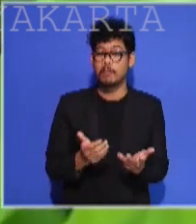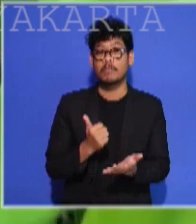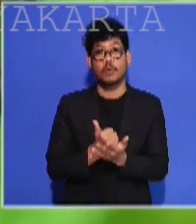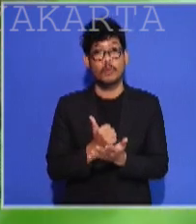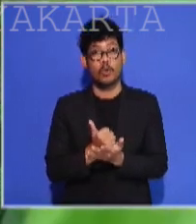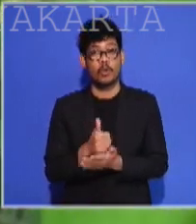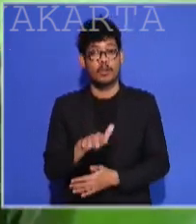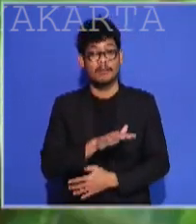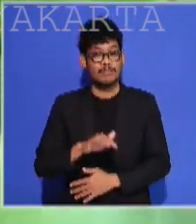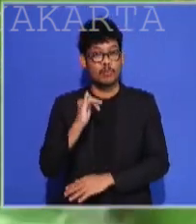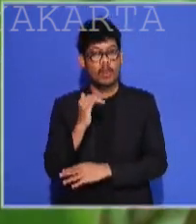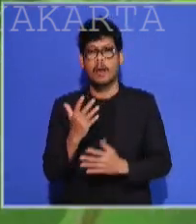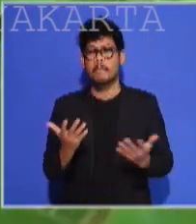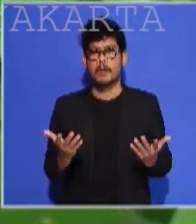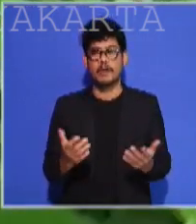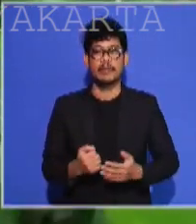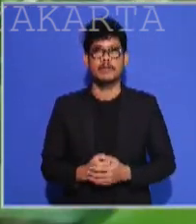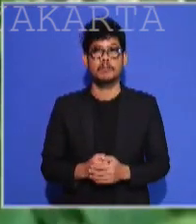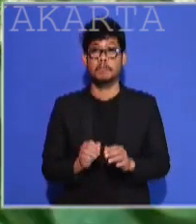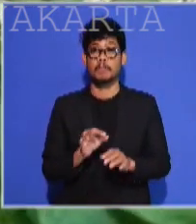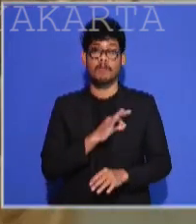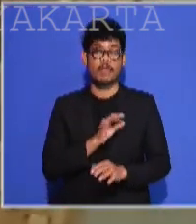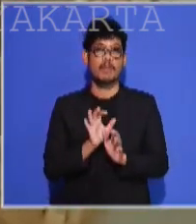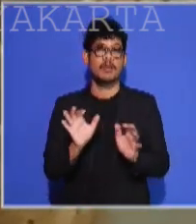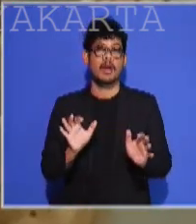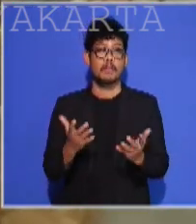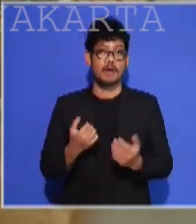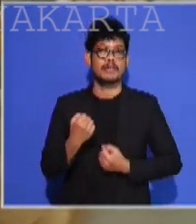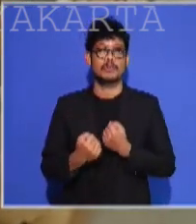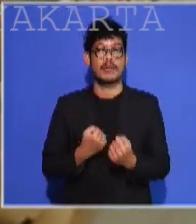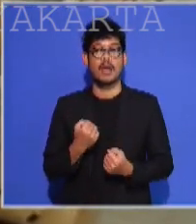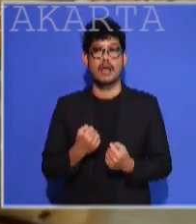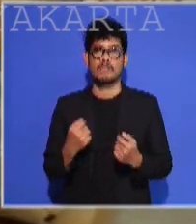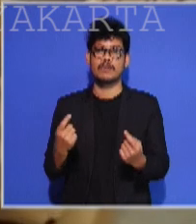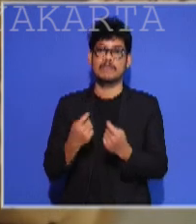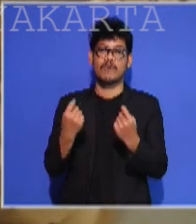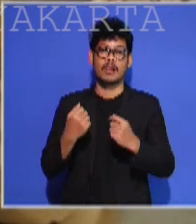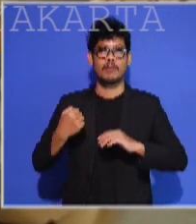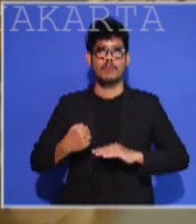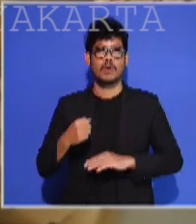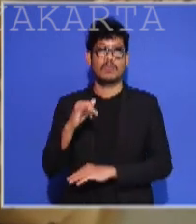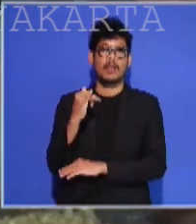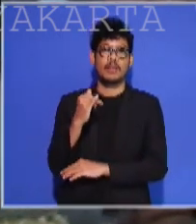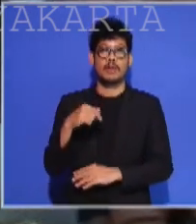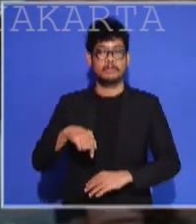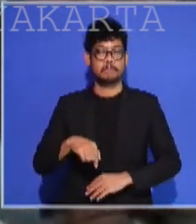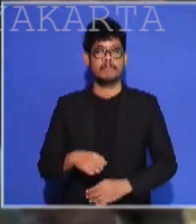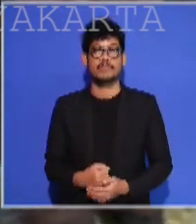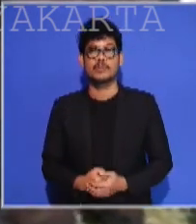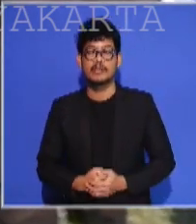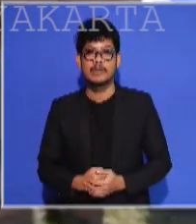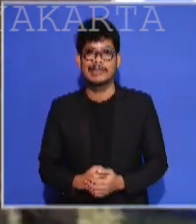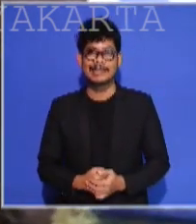Jogja banyak manfaat yang bisa diperoleh dari kegiatan festival Pramuka Jogja ini selain mempererat dan memperluas